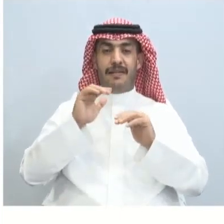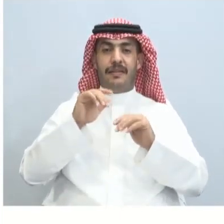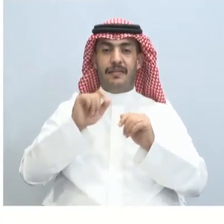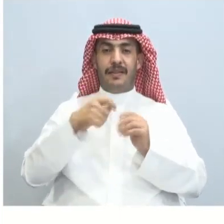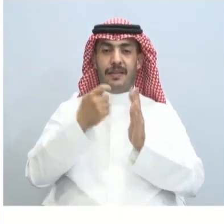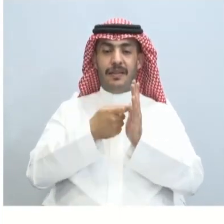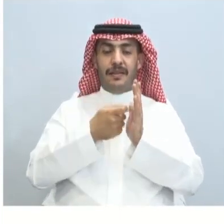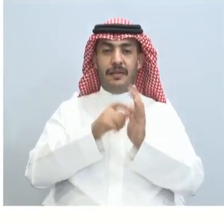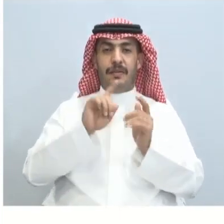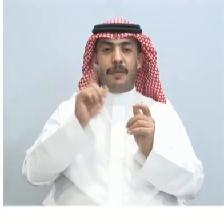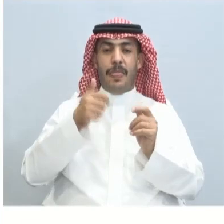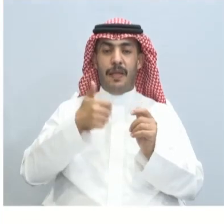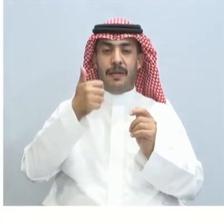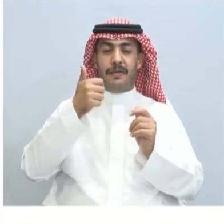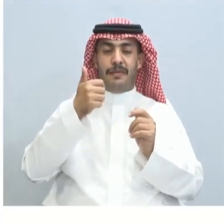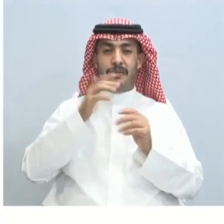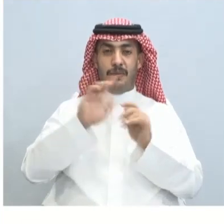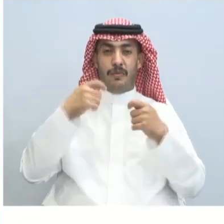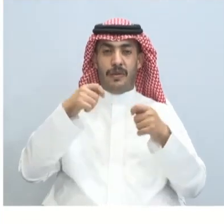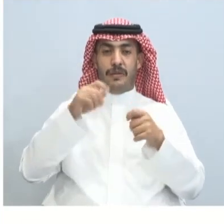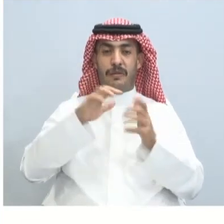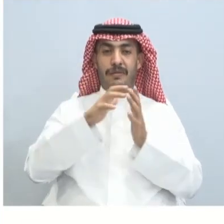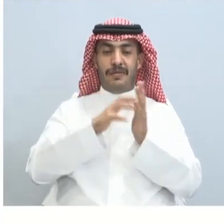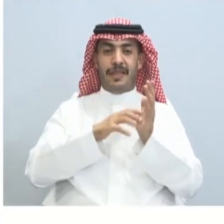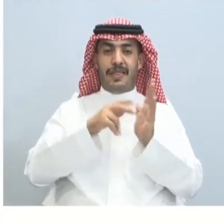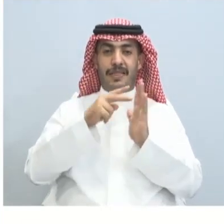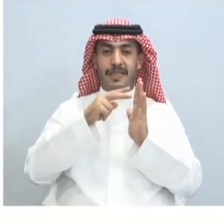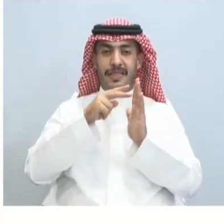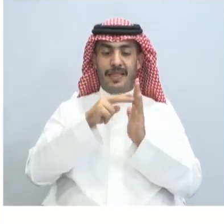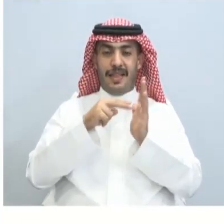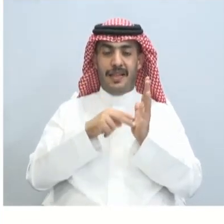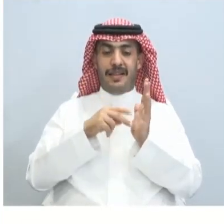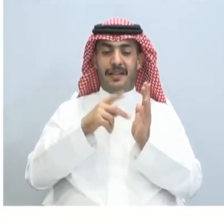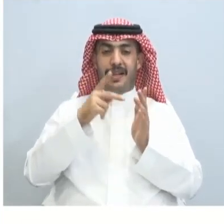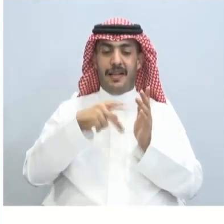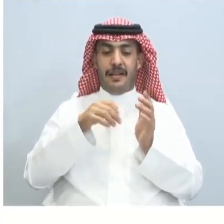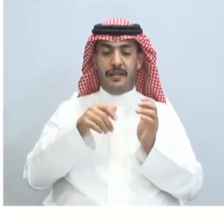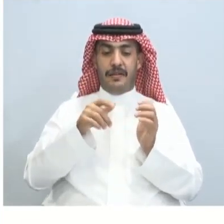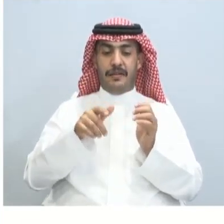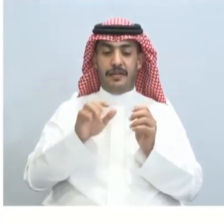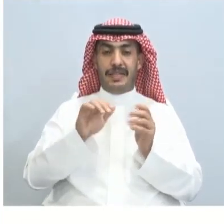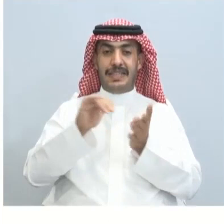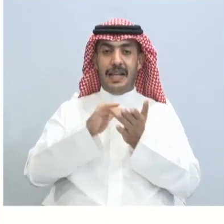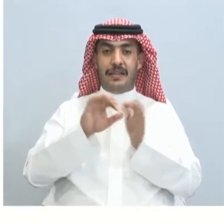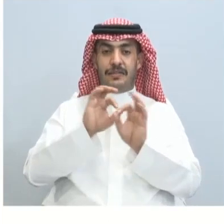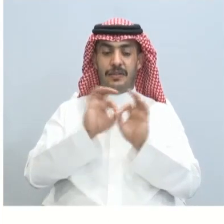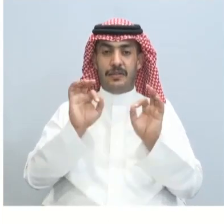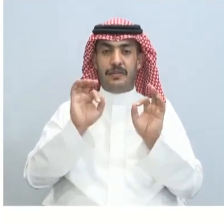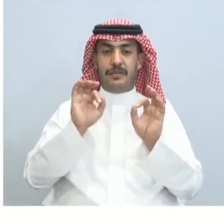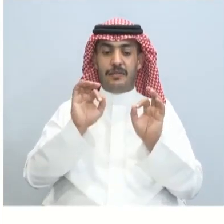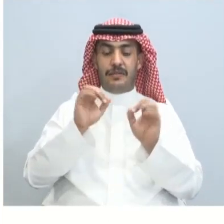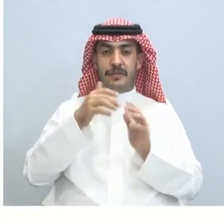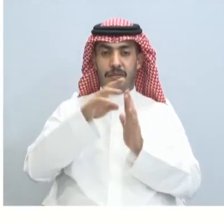كتابه لا يمكن ايضا ان اتخيل الوزير هو من يكتب هذا التقرير او المدير السكرتير هو من يعده كمسوده